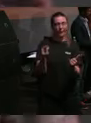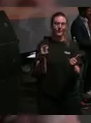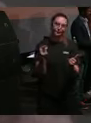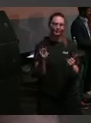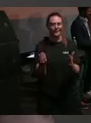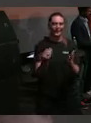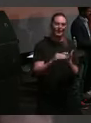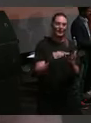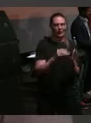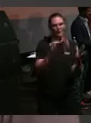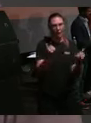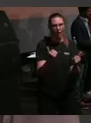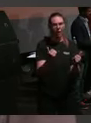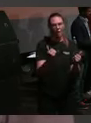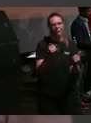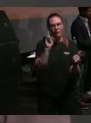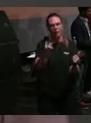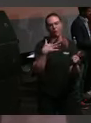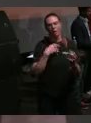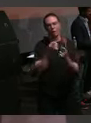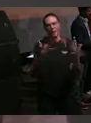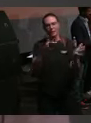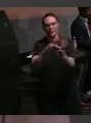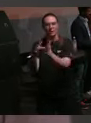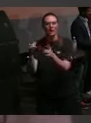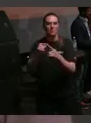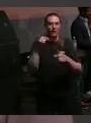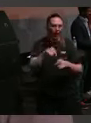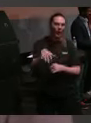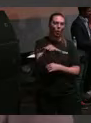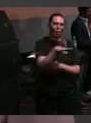I tillegg til at du ikke ser det for de fleste plasser, jo at her det et område der norsk